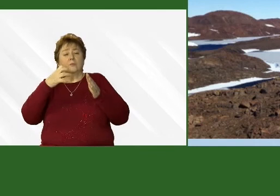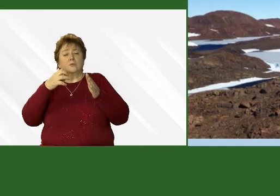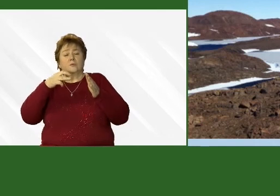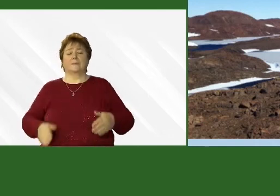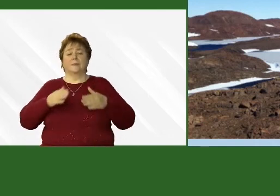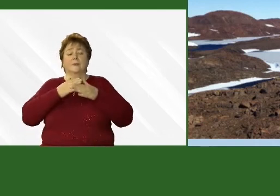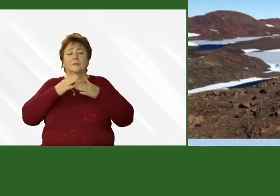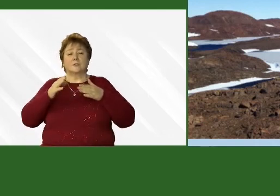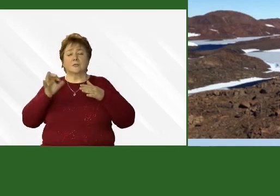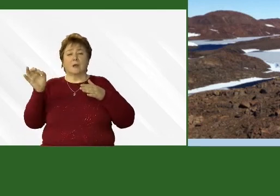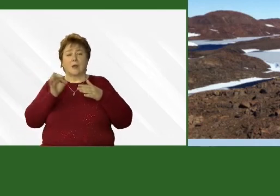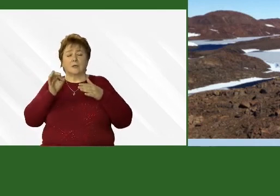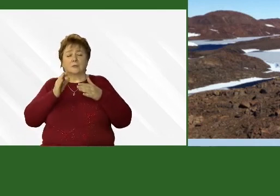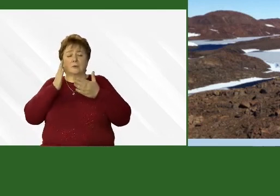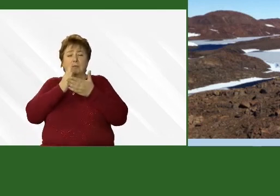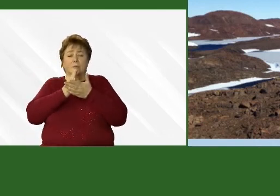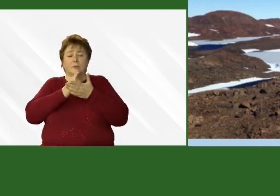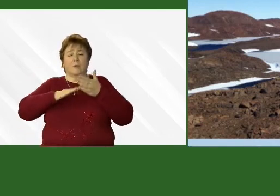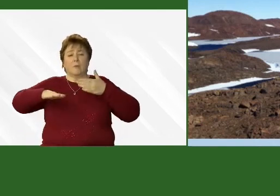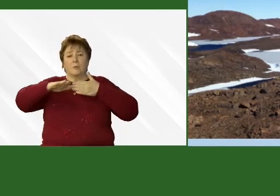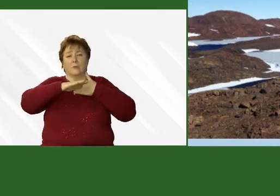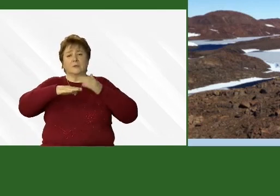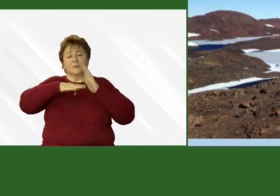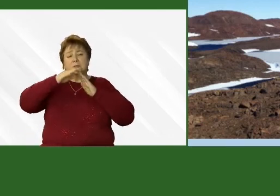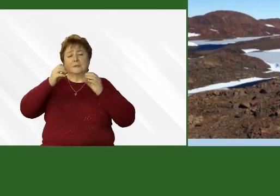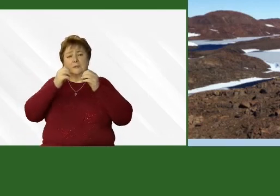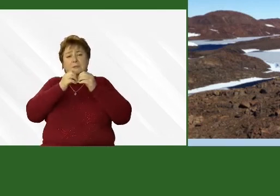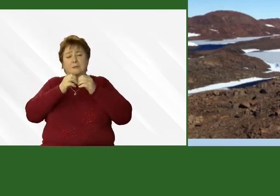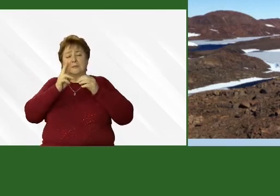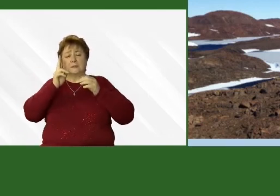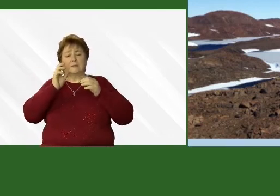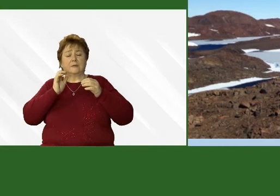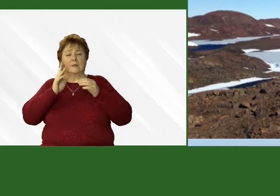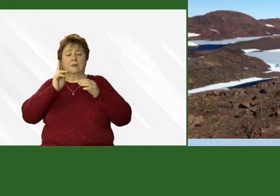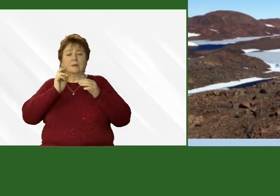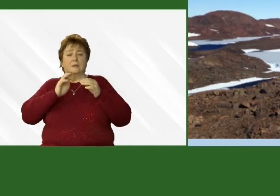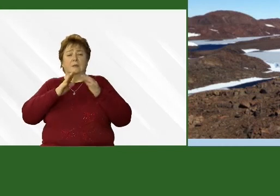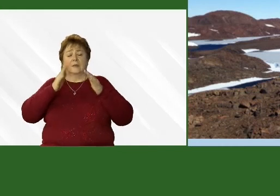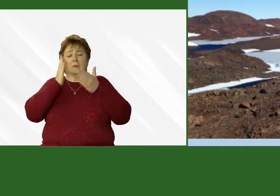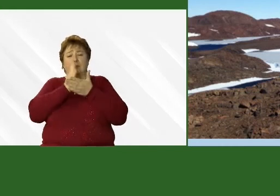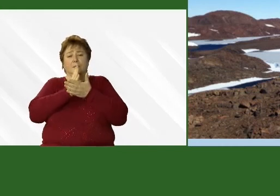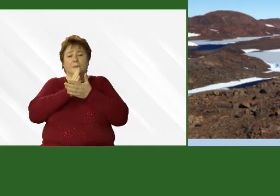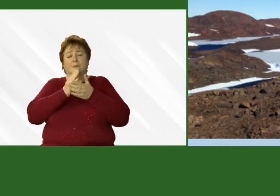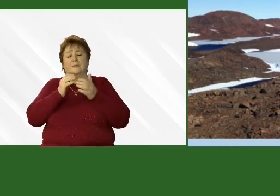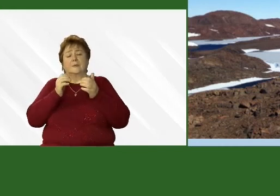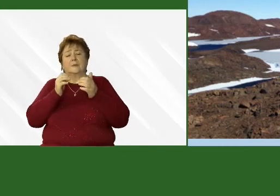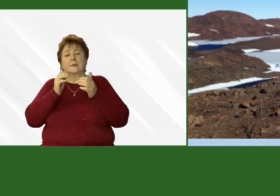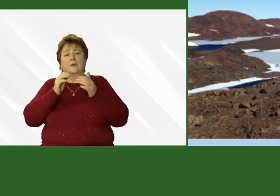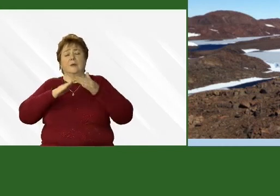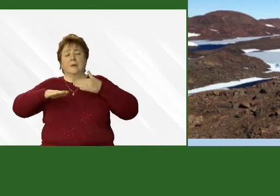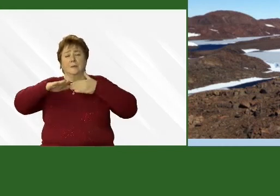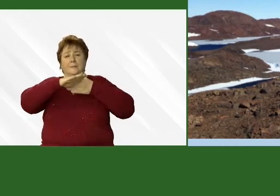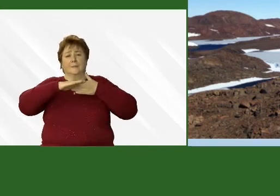150 метров. Часть озер, имеющих площадь свыше 10 квадратных километров, базируется в оазисе